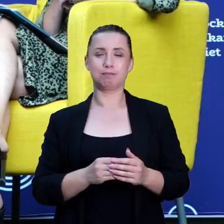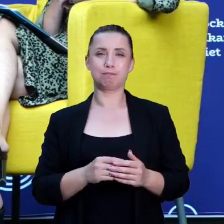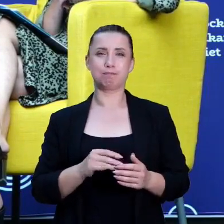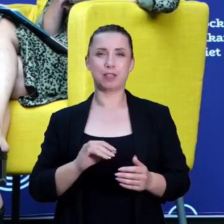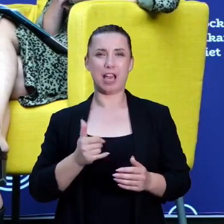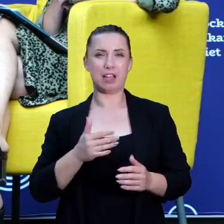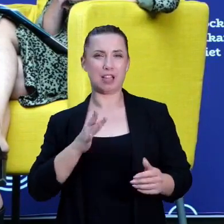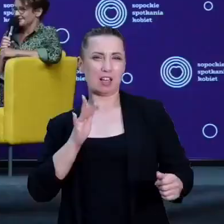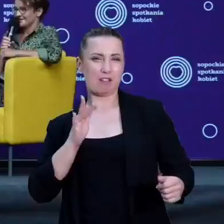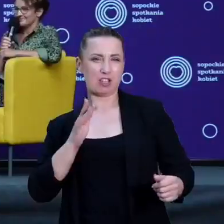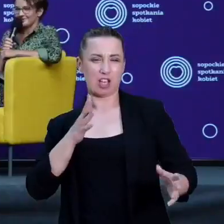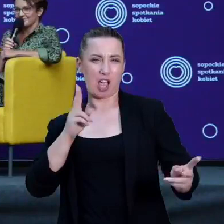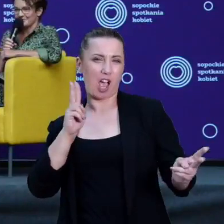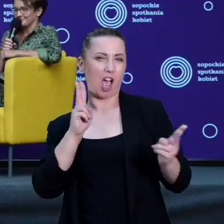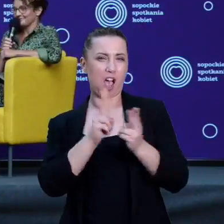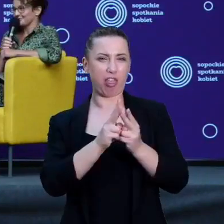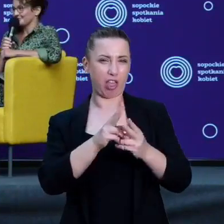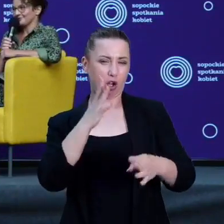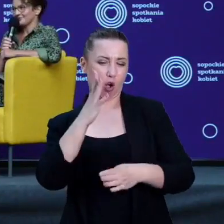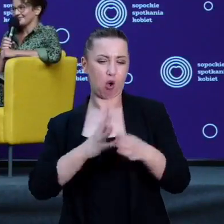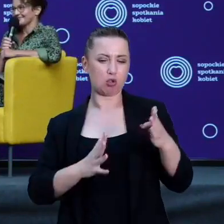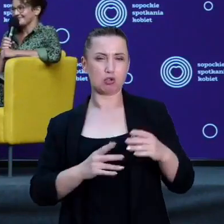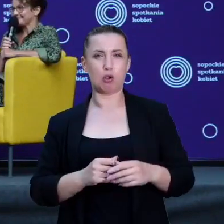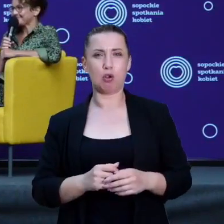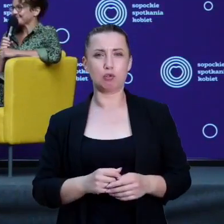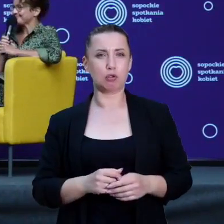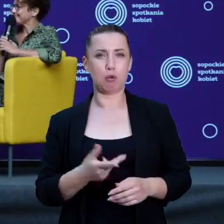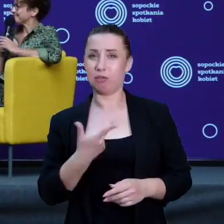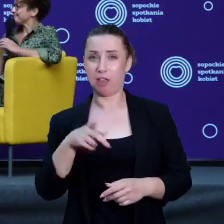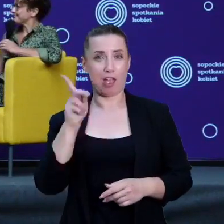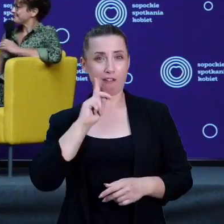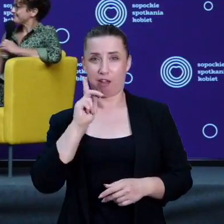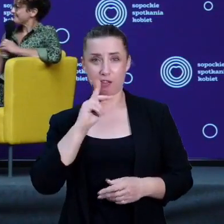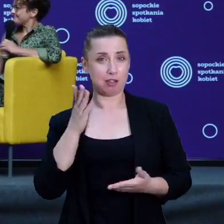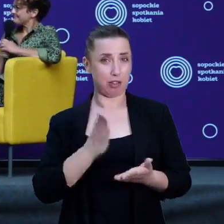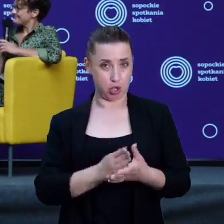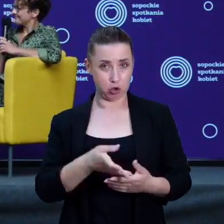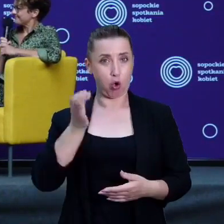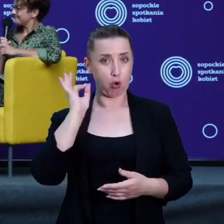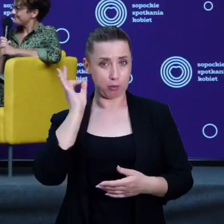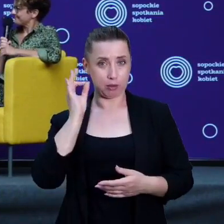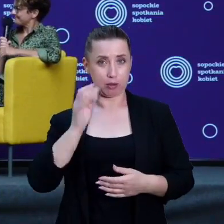jest wbita nie przez mężczyznę.